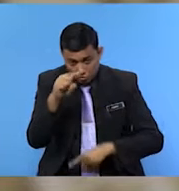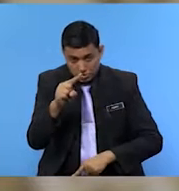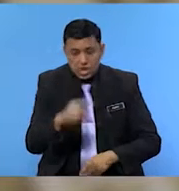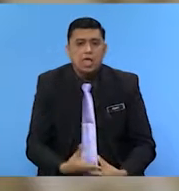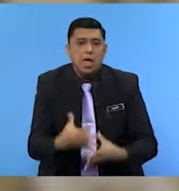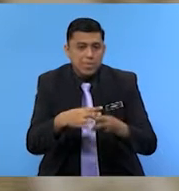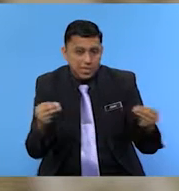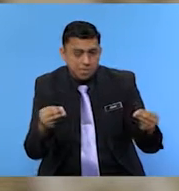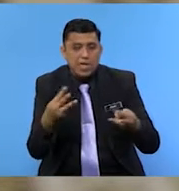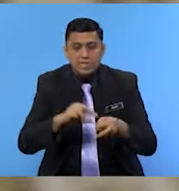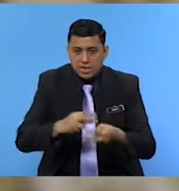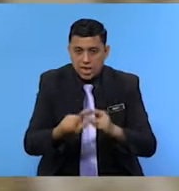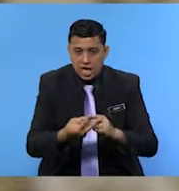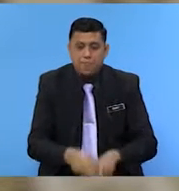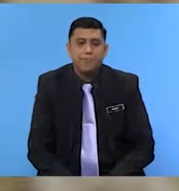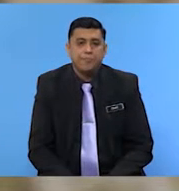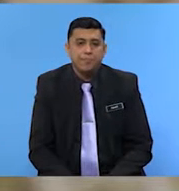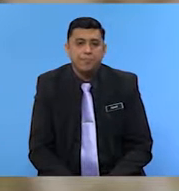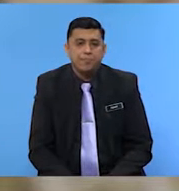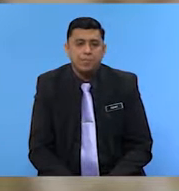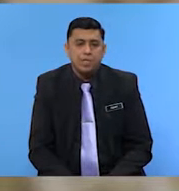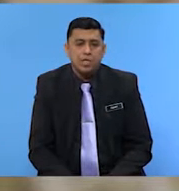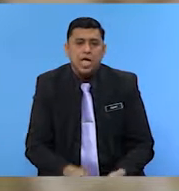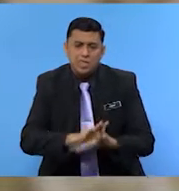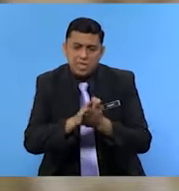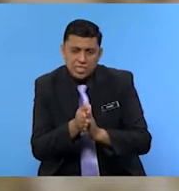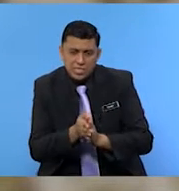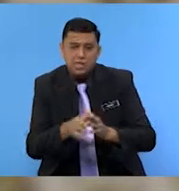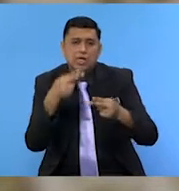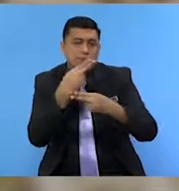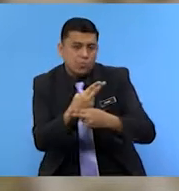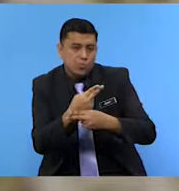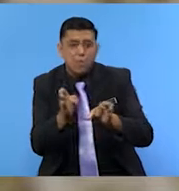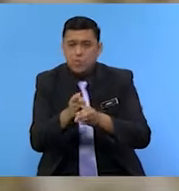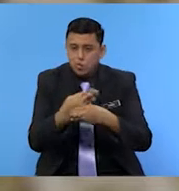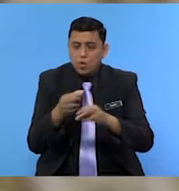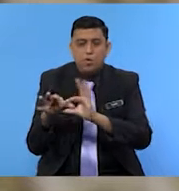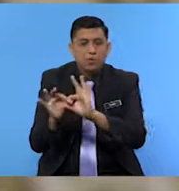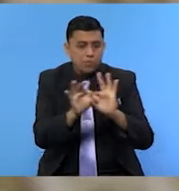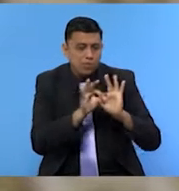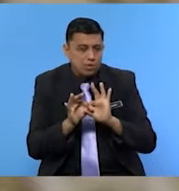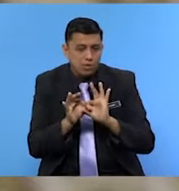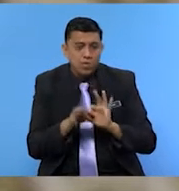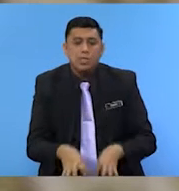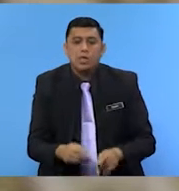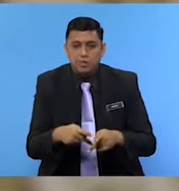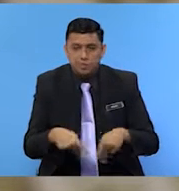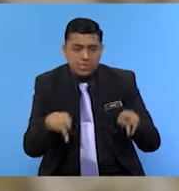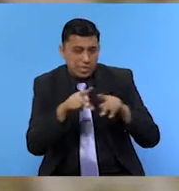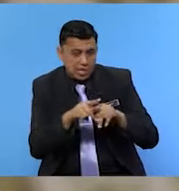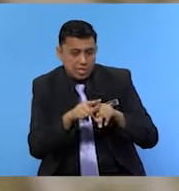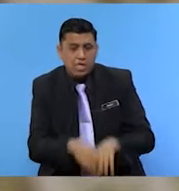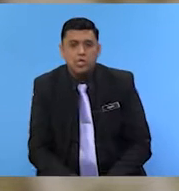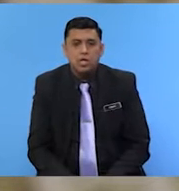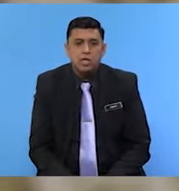tersebut. Namun, struktur politik sebegini akan menjadi halangan dalam pembentukan perpaduan kerana kepentingan kaum dilihat lebih